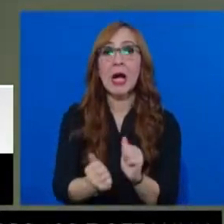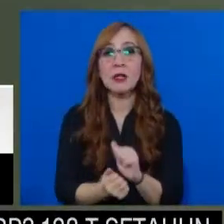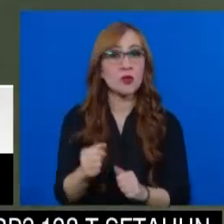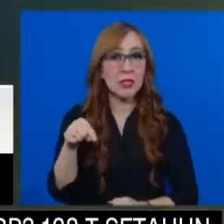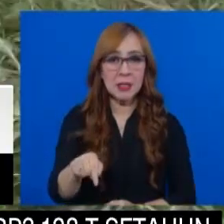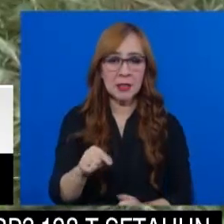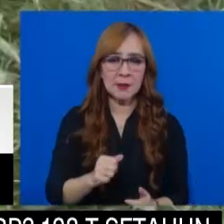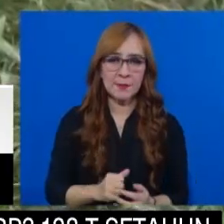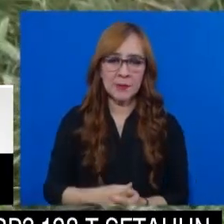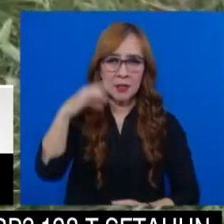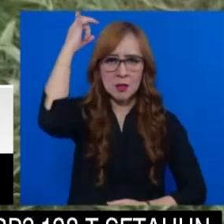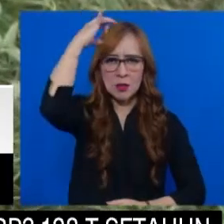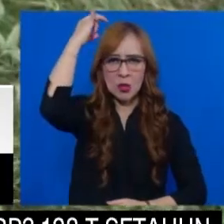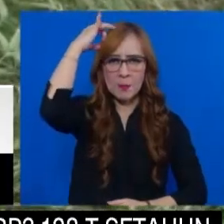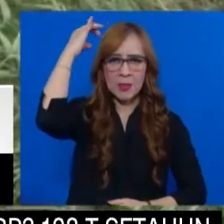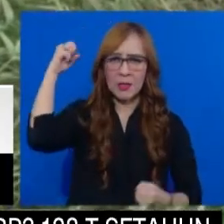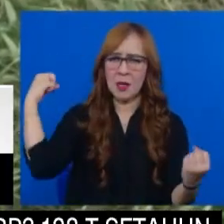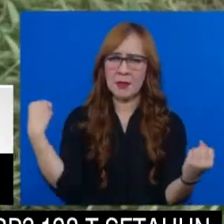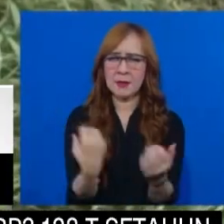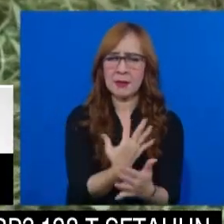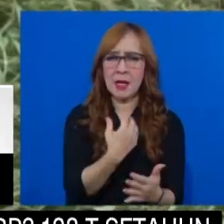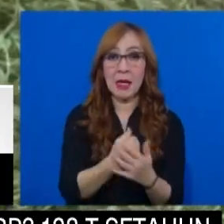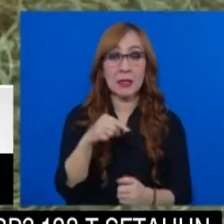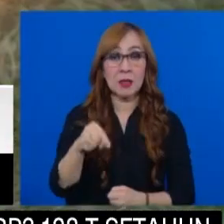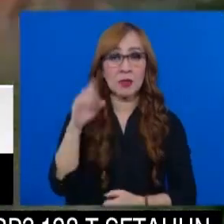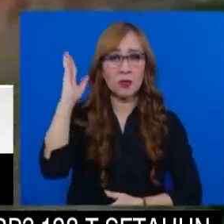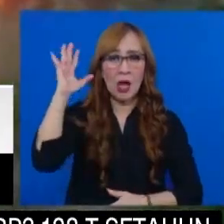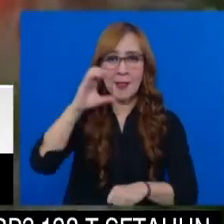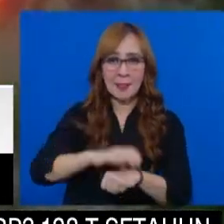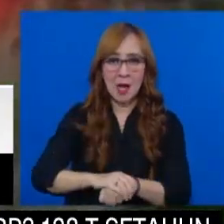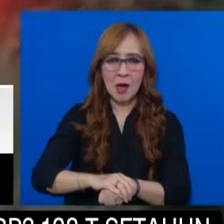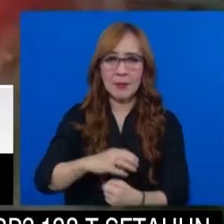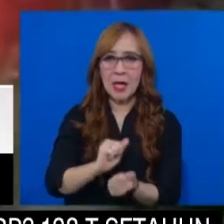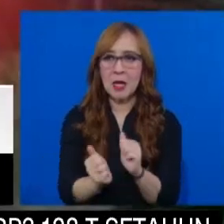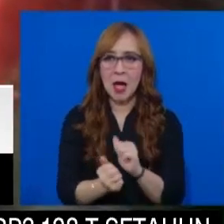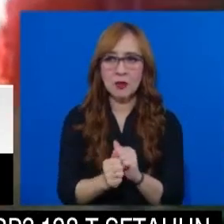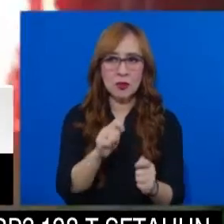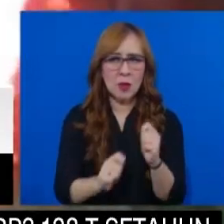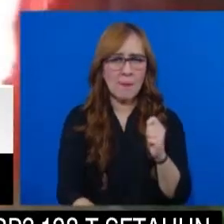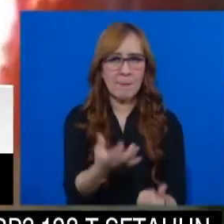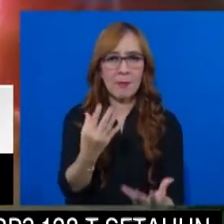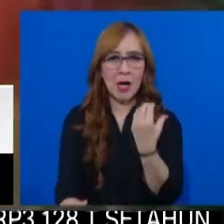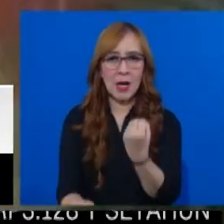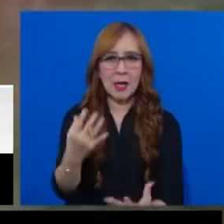lari. Sopir truk yang terlibat kecelakaan telah ditangkap, sementara kasus pembakaran dalam penyelidikan.